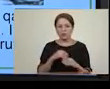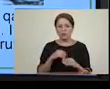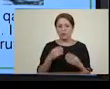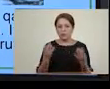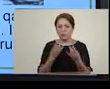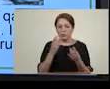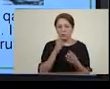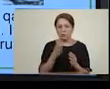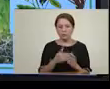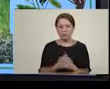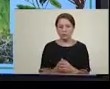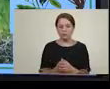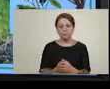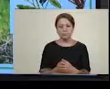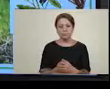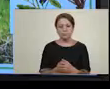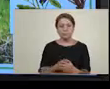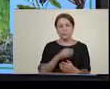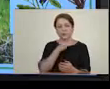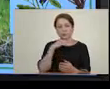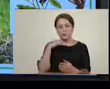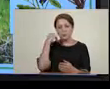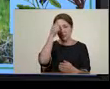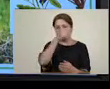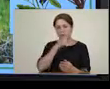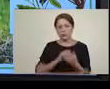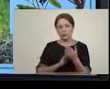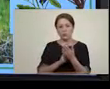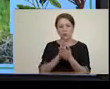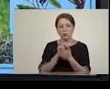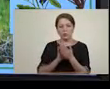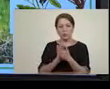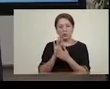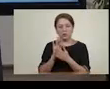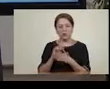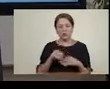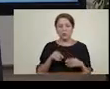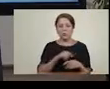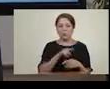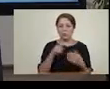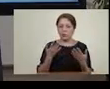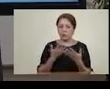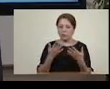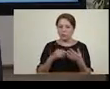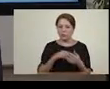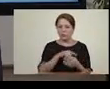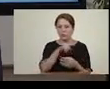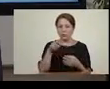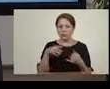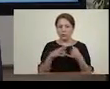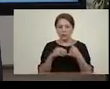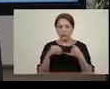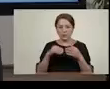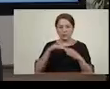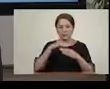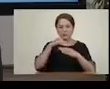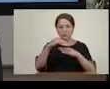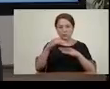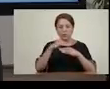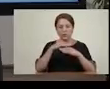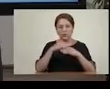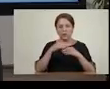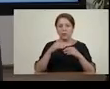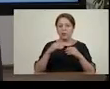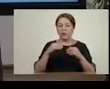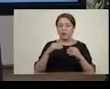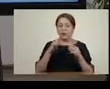ega hisoblanadi. Ko'p yillik o'tlar. Ko'p yillik o'tlar yer usti qismi qishda sovuqda